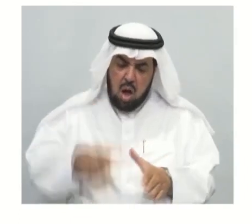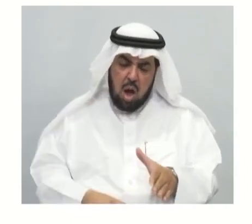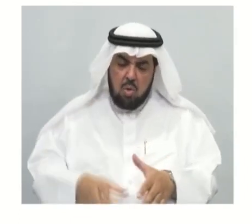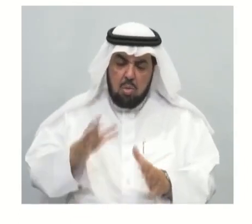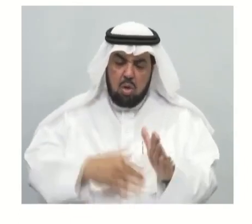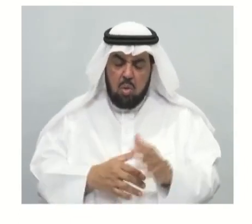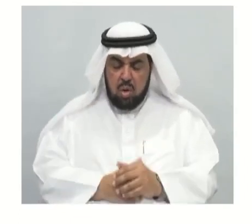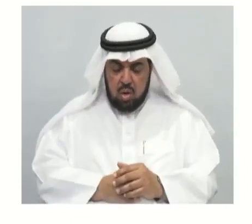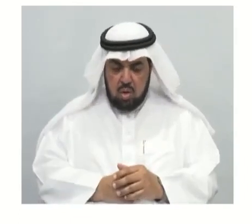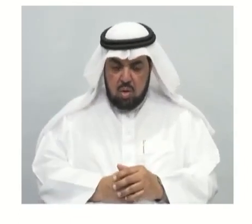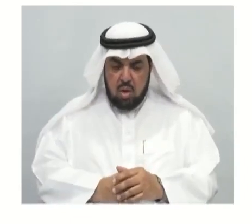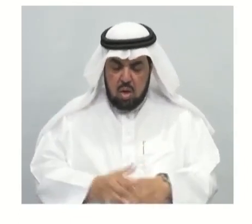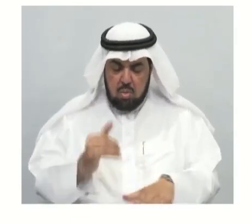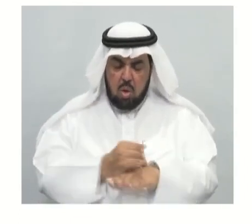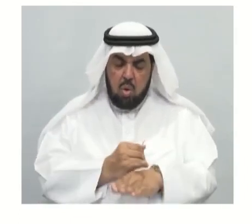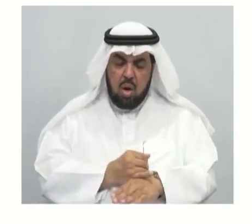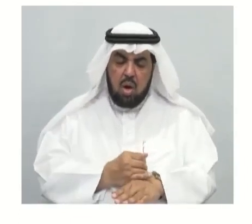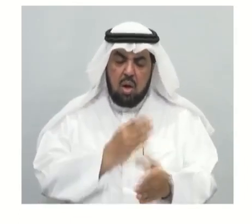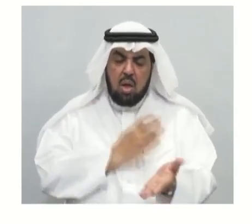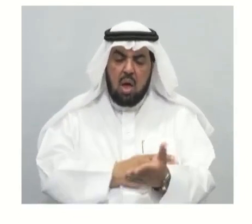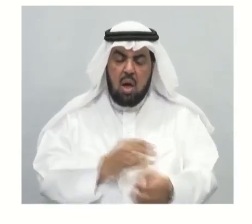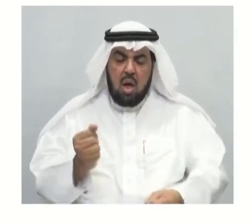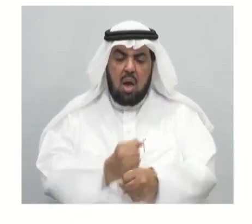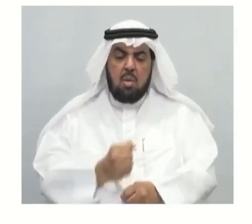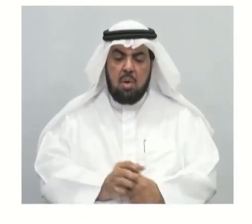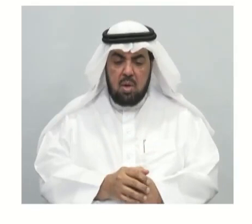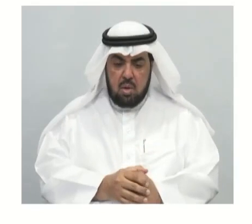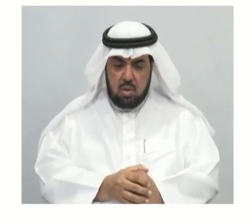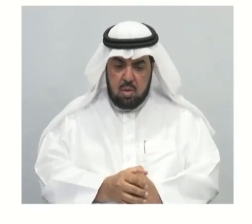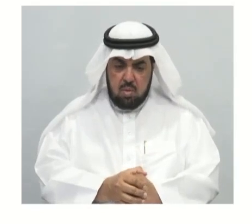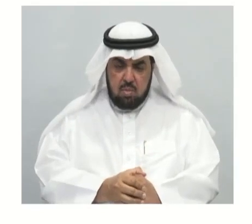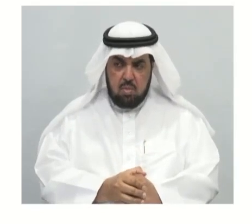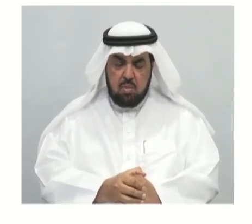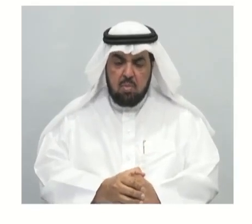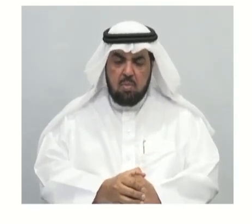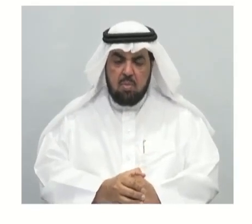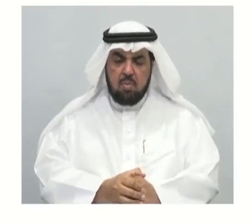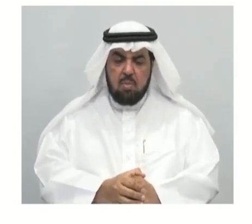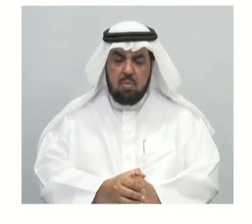محتويات هذه هي مكونات تقارير الاعمال